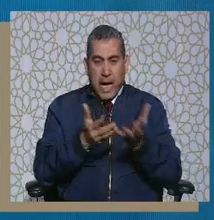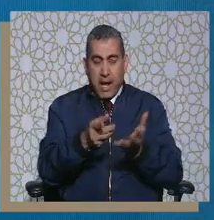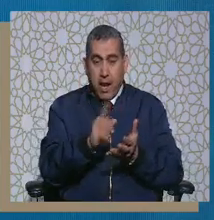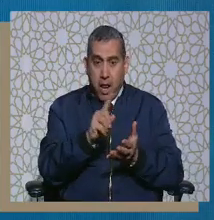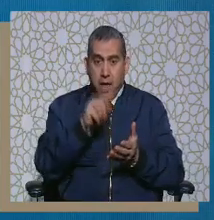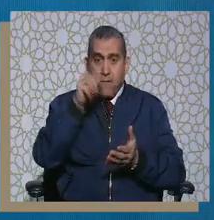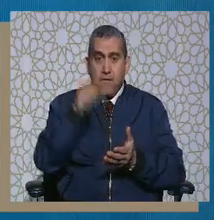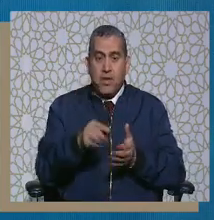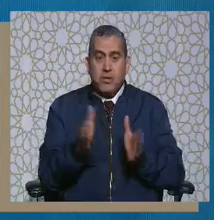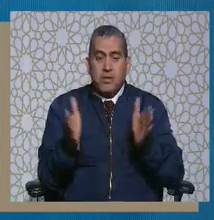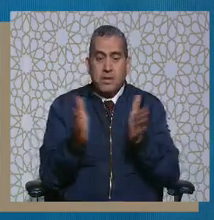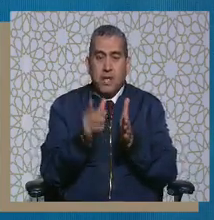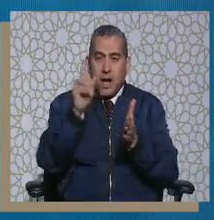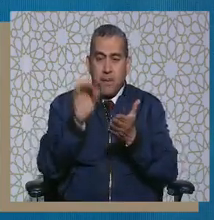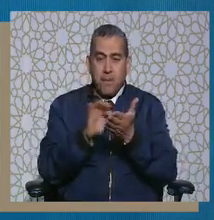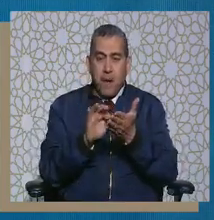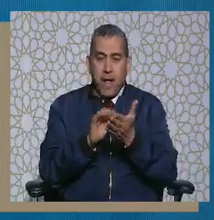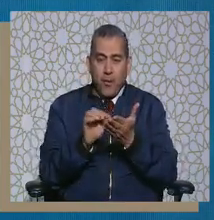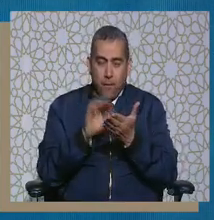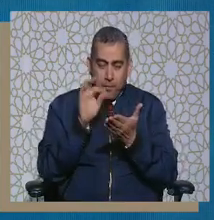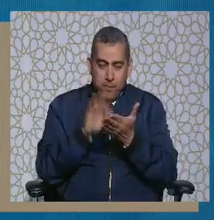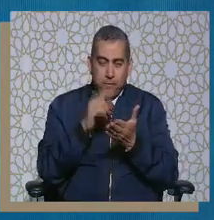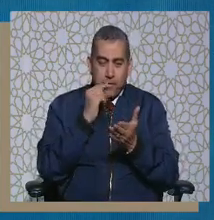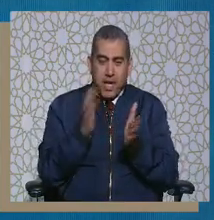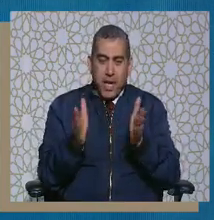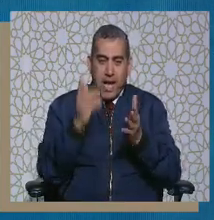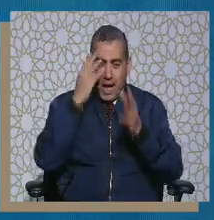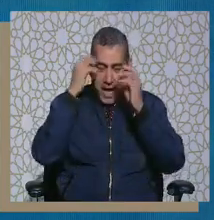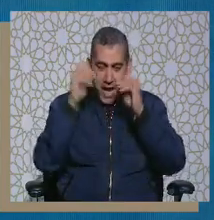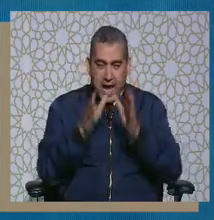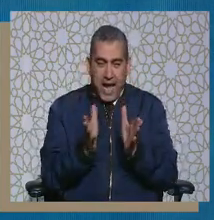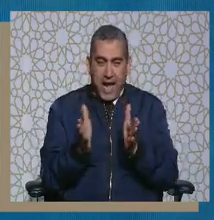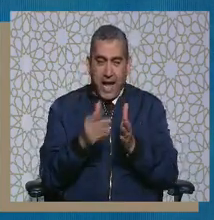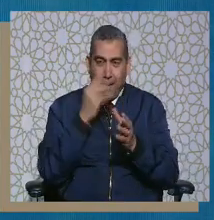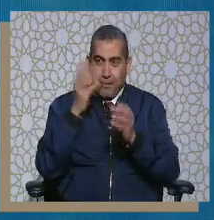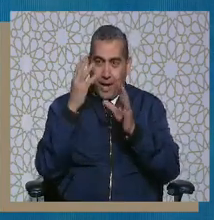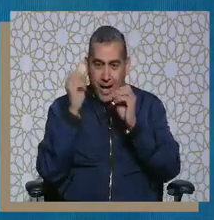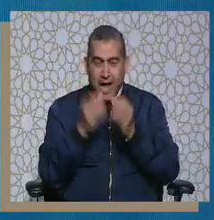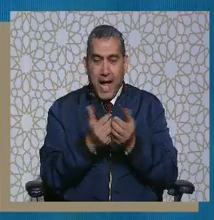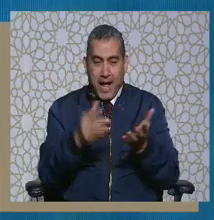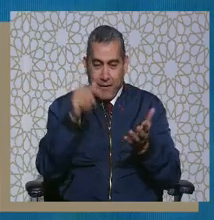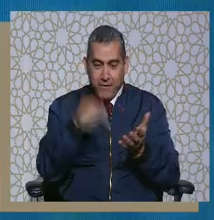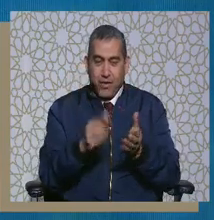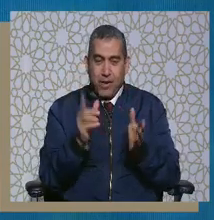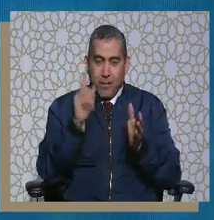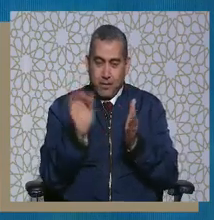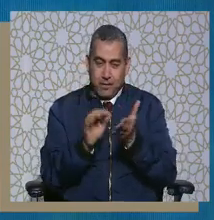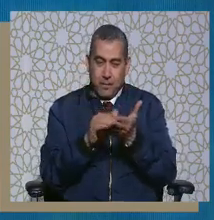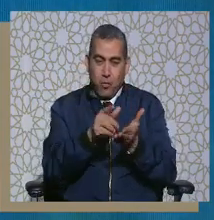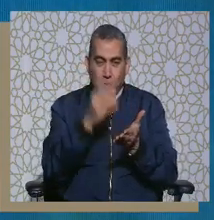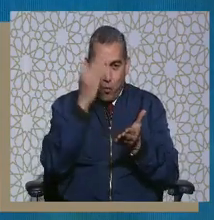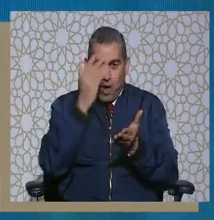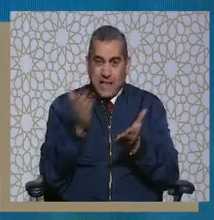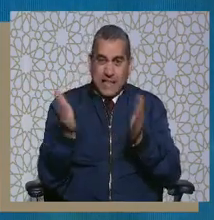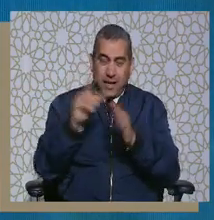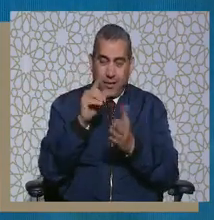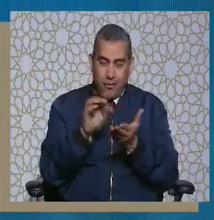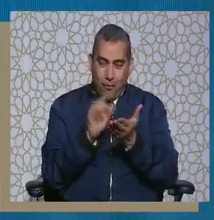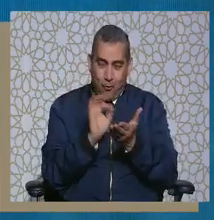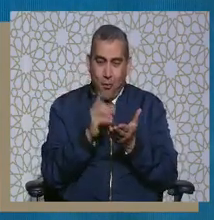اللي مقدره ربنا هو اللي في في خيرك لذلك دايما بقول علينا ان احنا نعدل